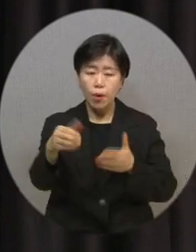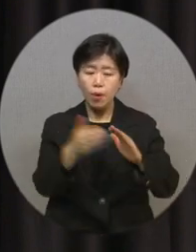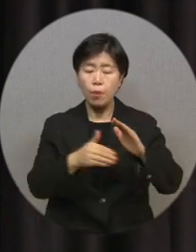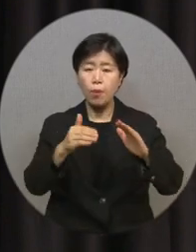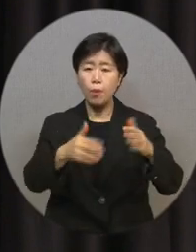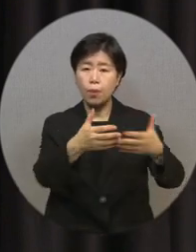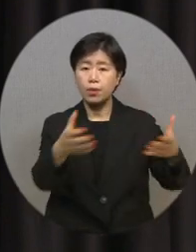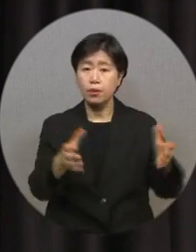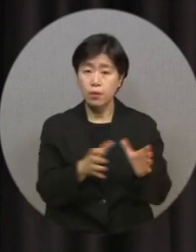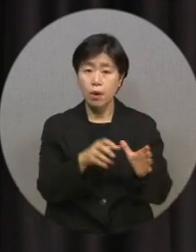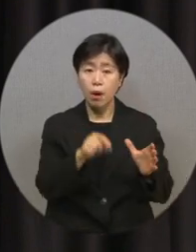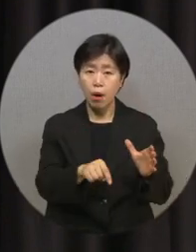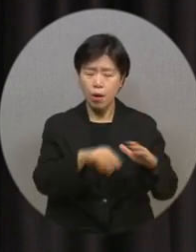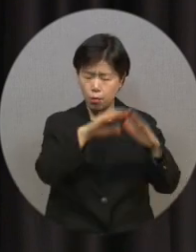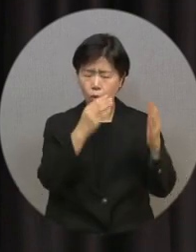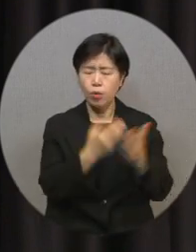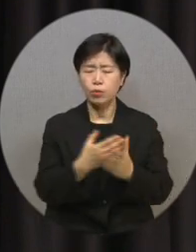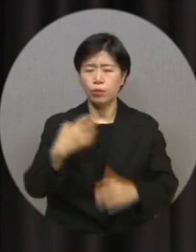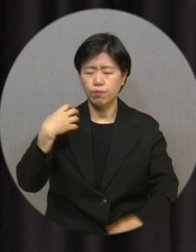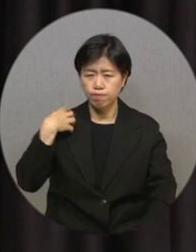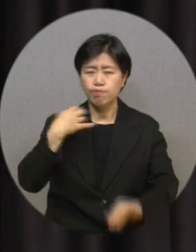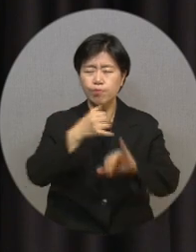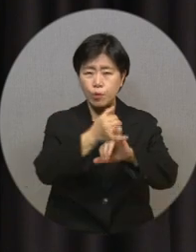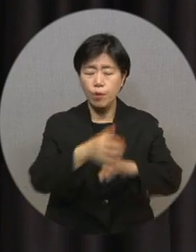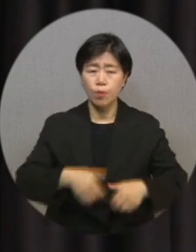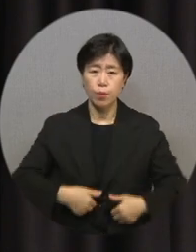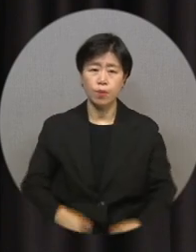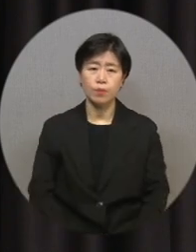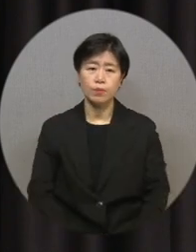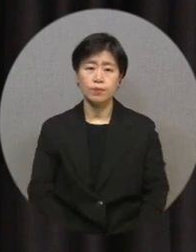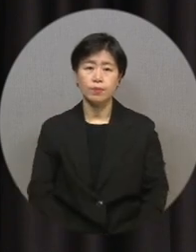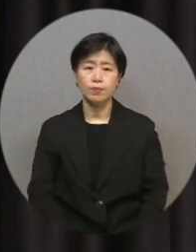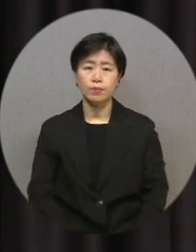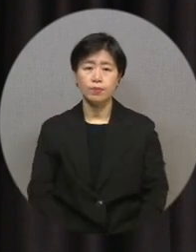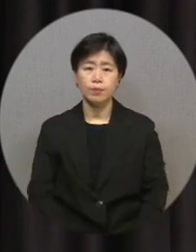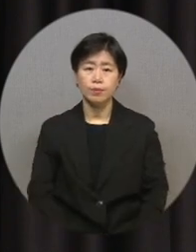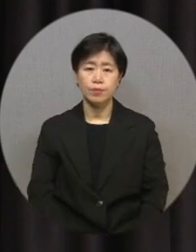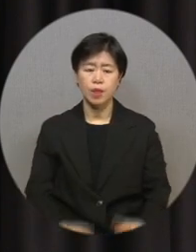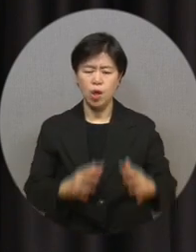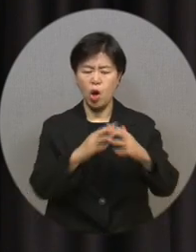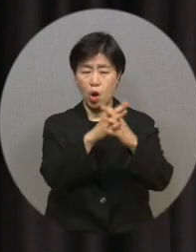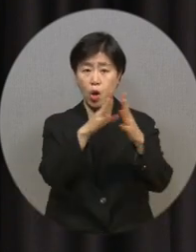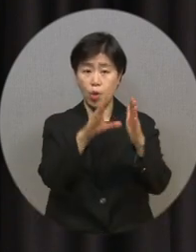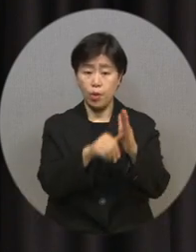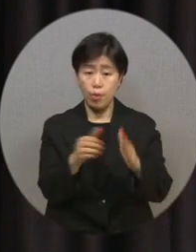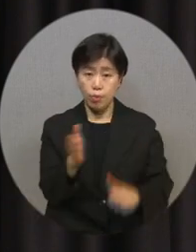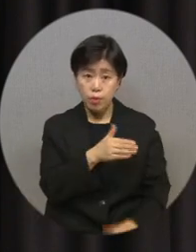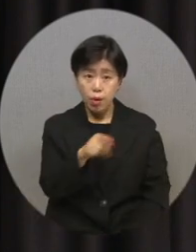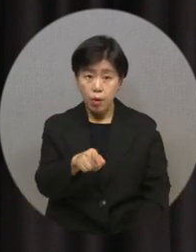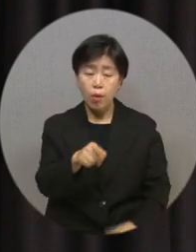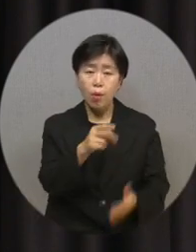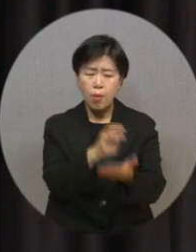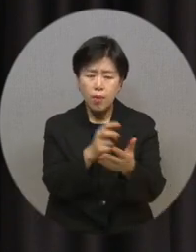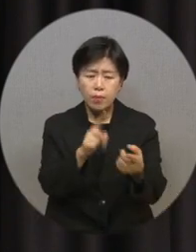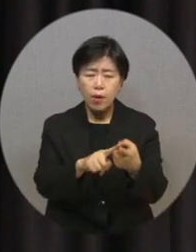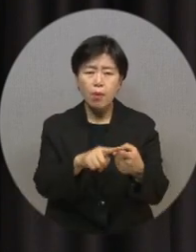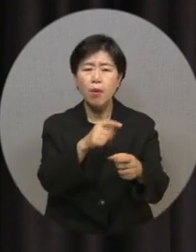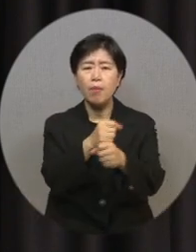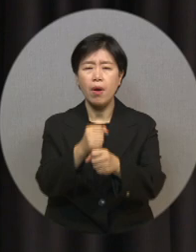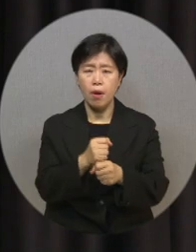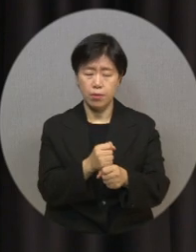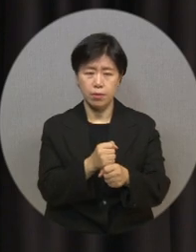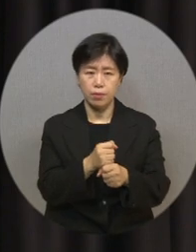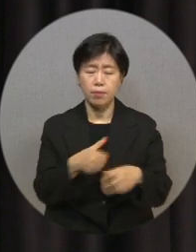의무적으로 다 그걸 BF 인정을 받아야 되고 있고 그 인증을 수여할 수 있는 기관이 국토